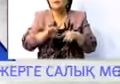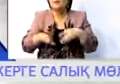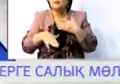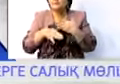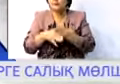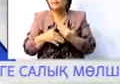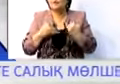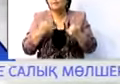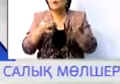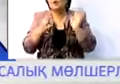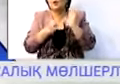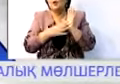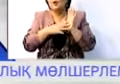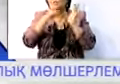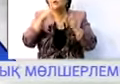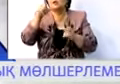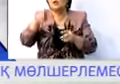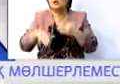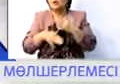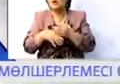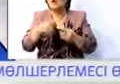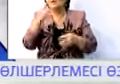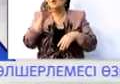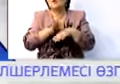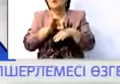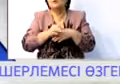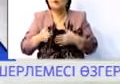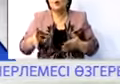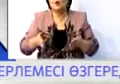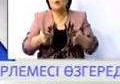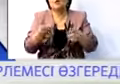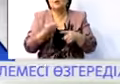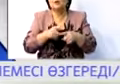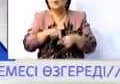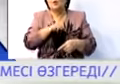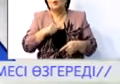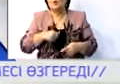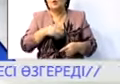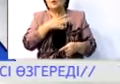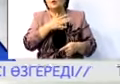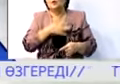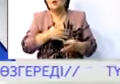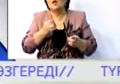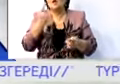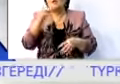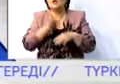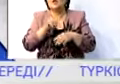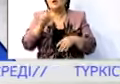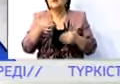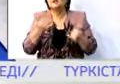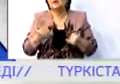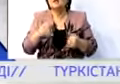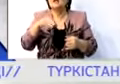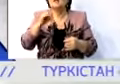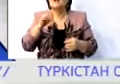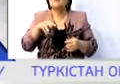9 науқас әкелінді. Оның біреу науқас жол бойында өлім жағдайымен әкелінді. Бір науқас қазіргі таңда